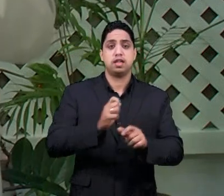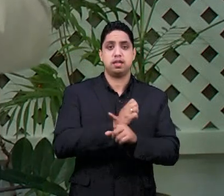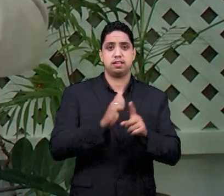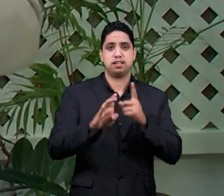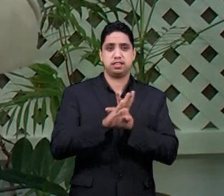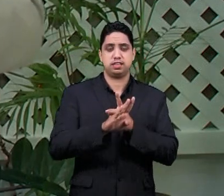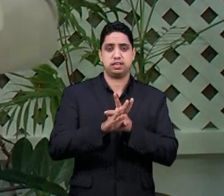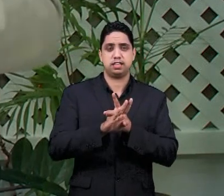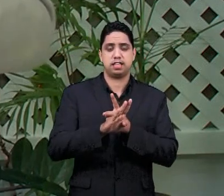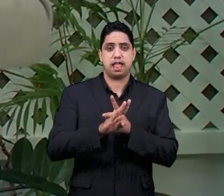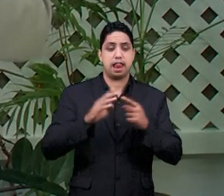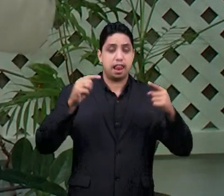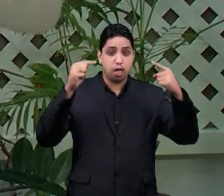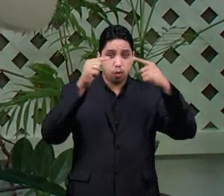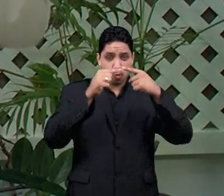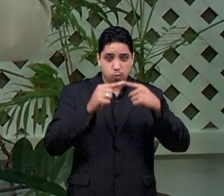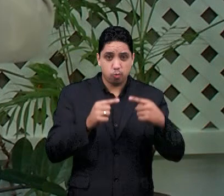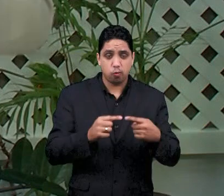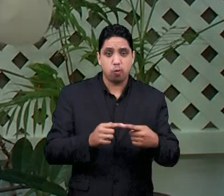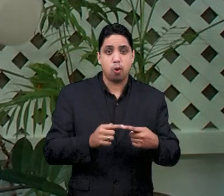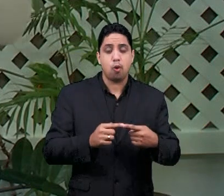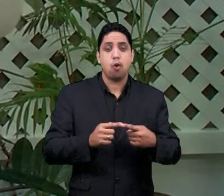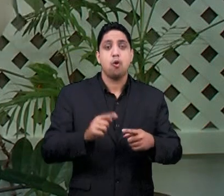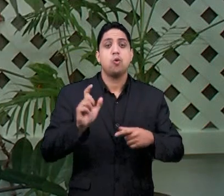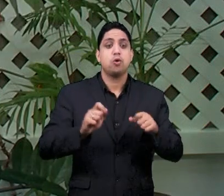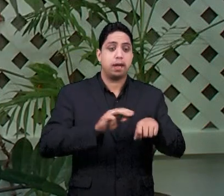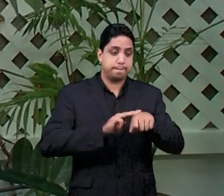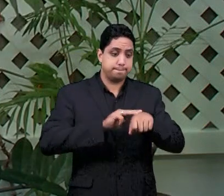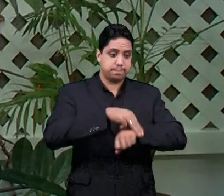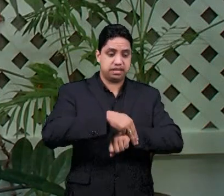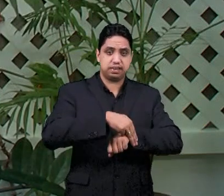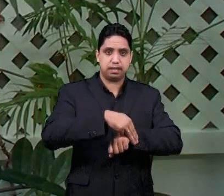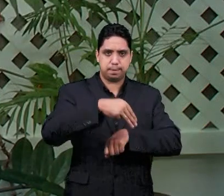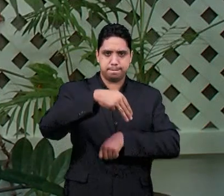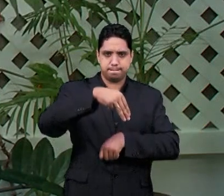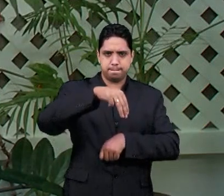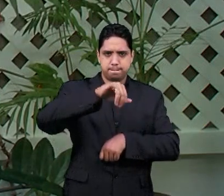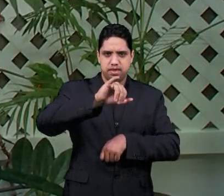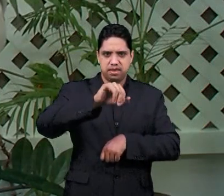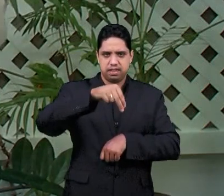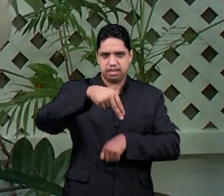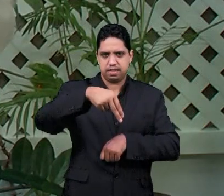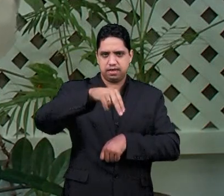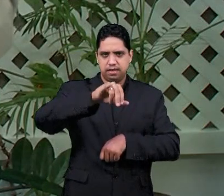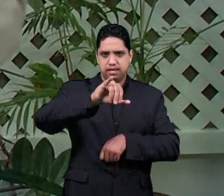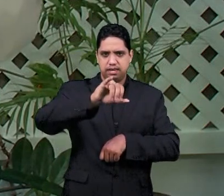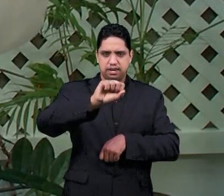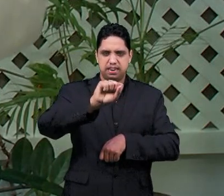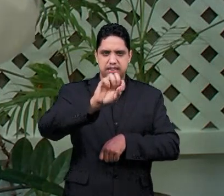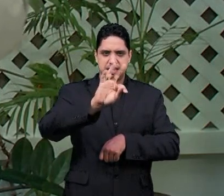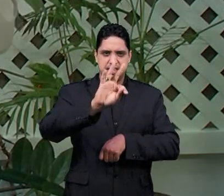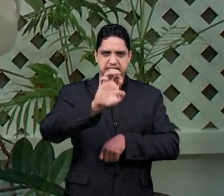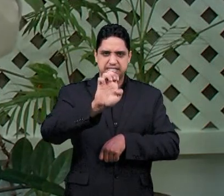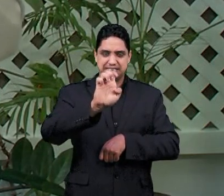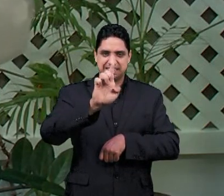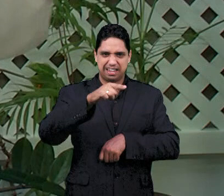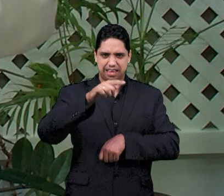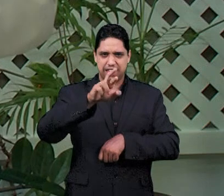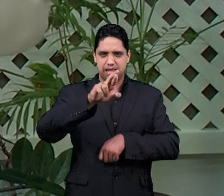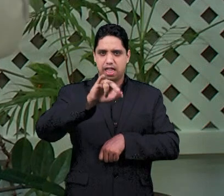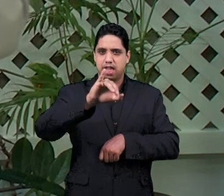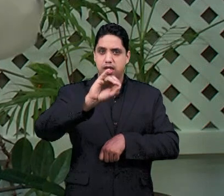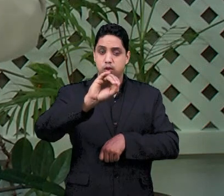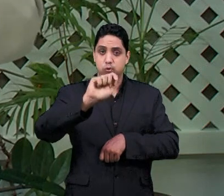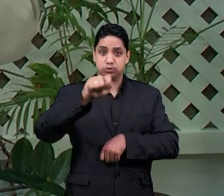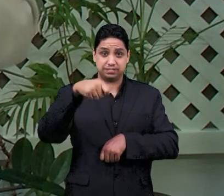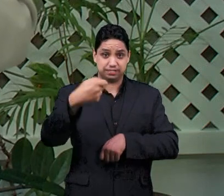elle serait liée au ministère du Seigneur Jésus il se trouve dans la Bible, le ministère du Seigneur